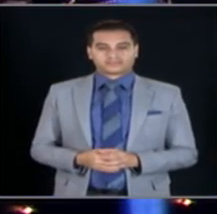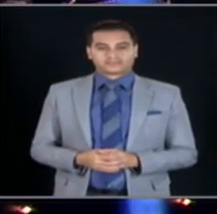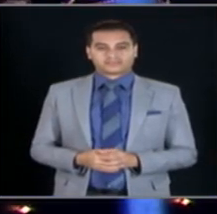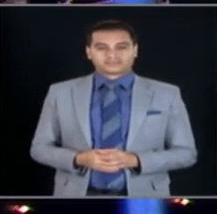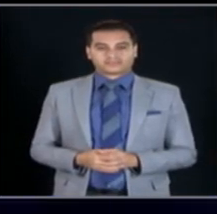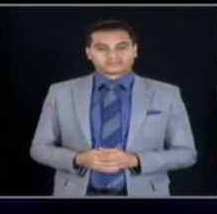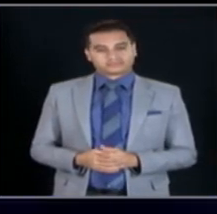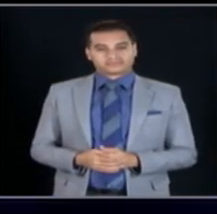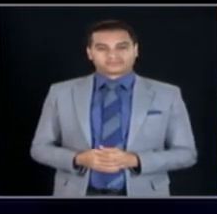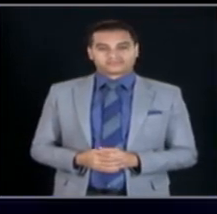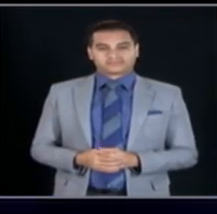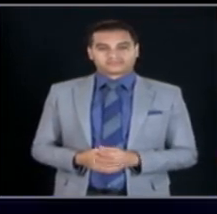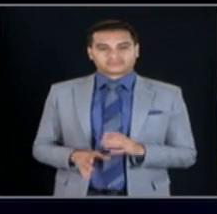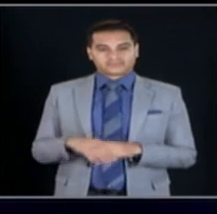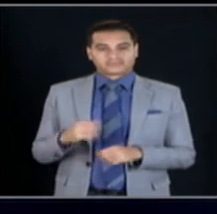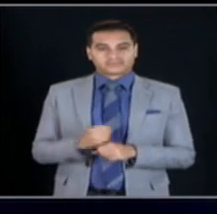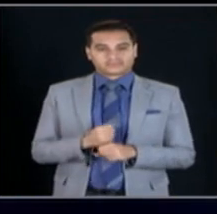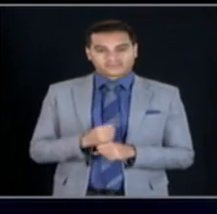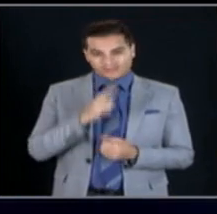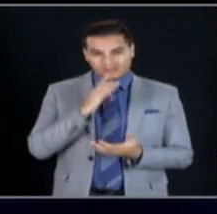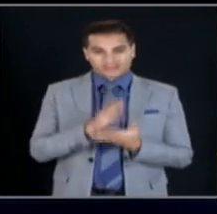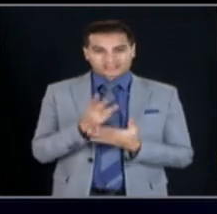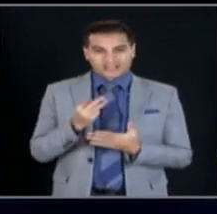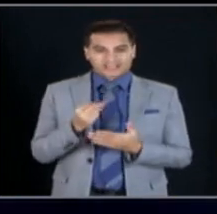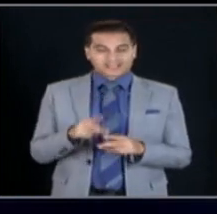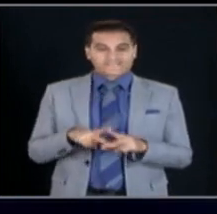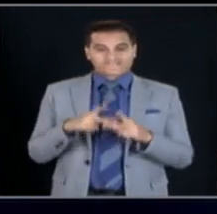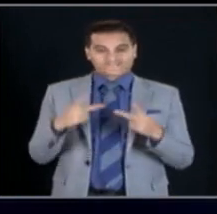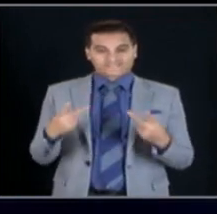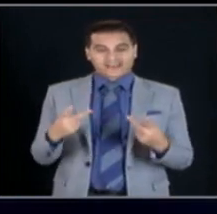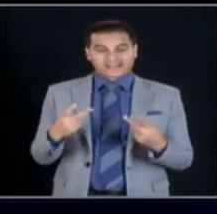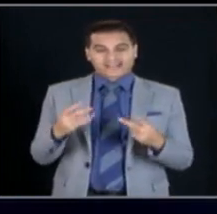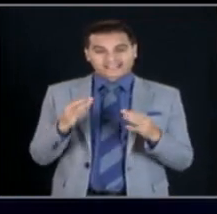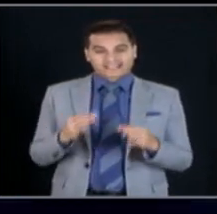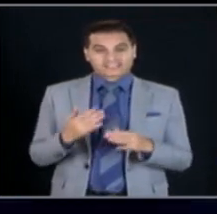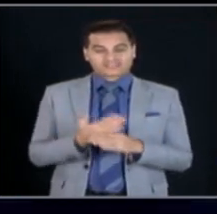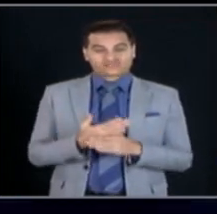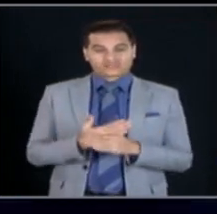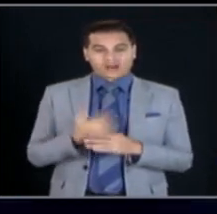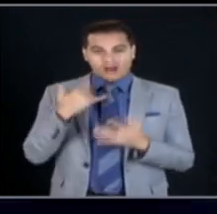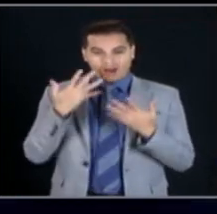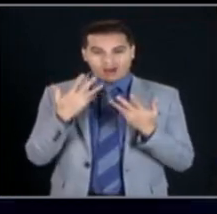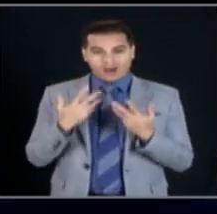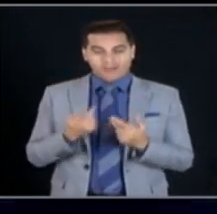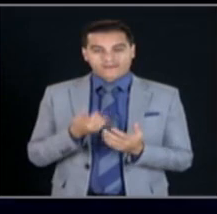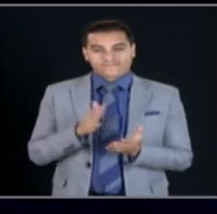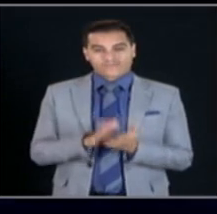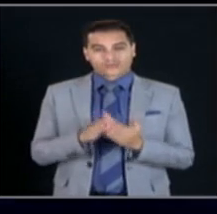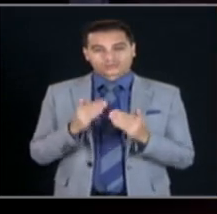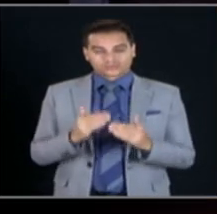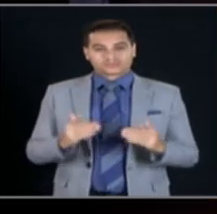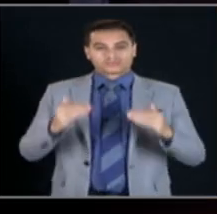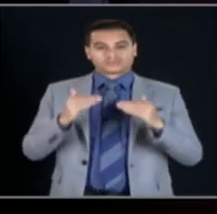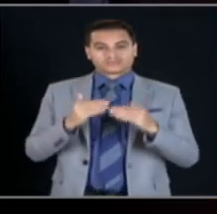برافو عليك، جابه صحيح. ايوه تألقتي. عايز اقول لك حاجه، 30 نقطه دول فرقوا جدا. ليه؟ علشان الامل رجع تاني